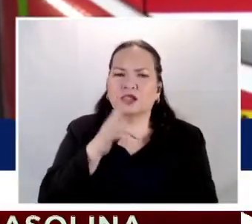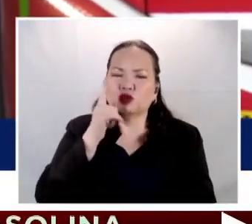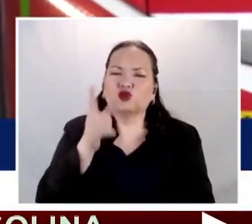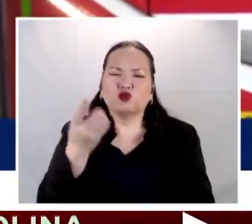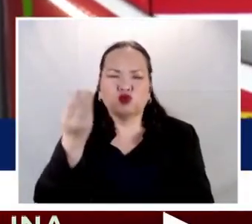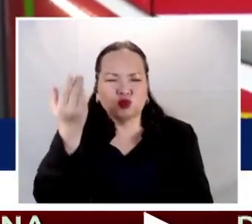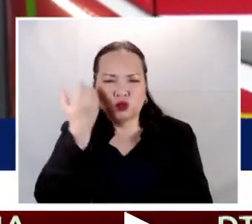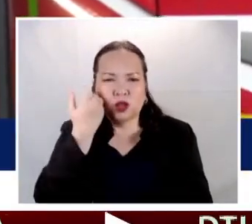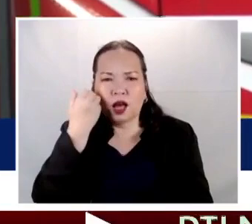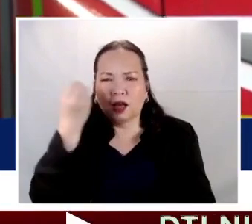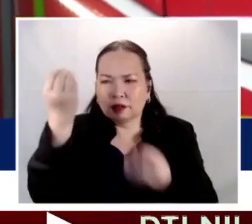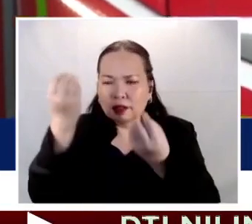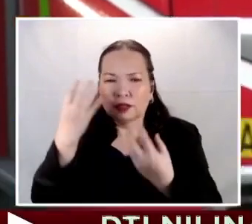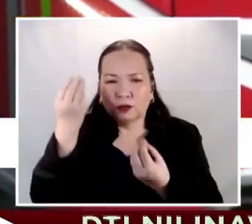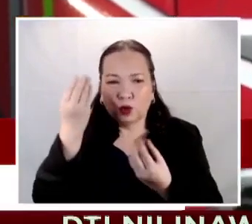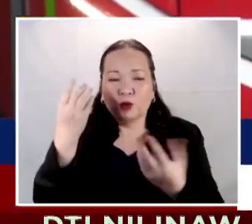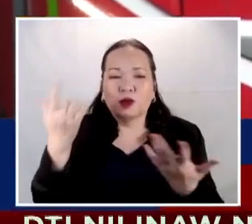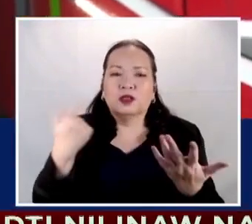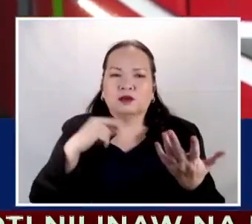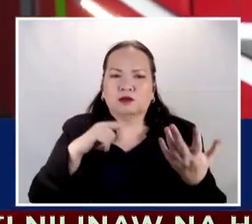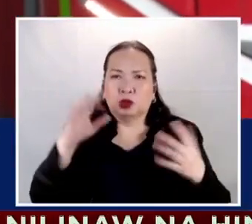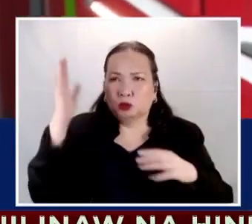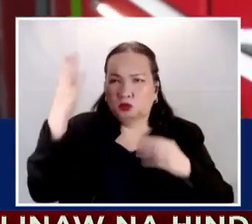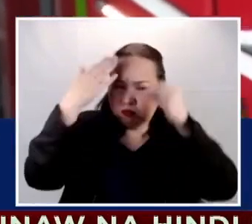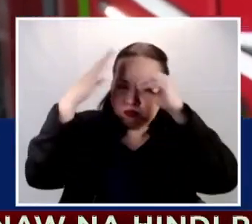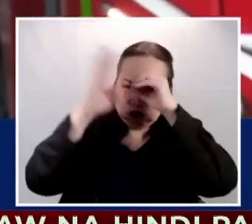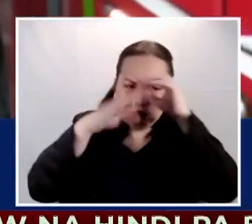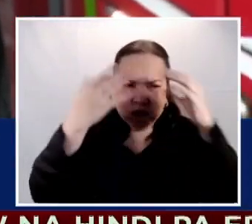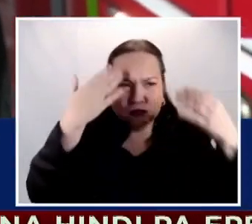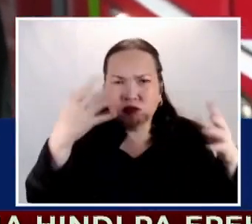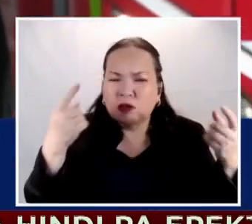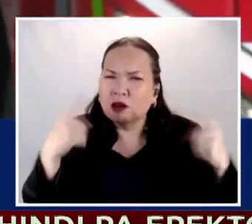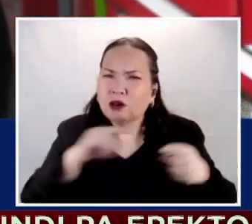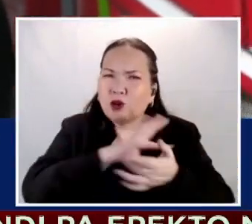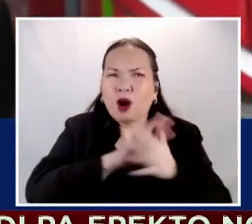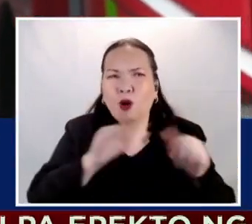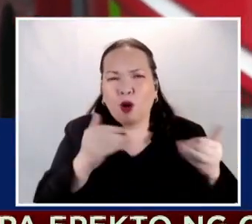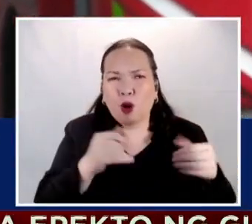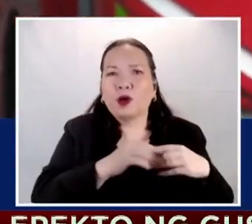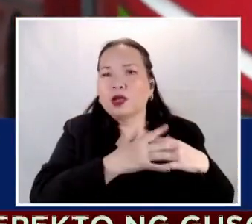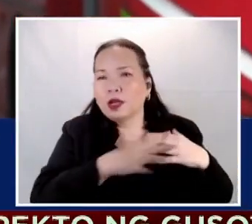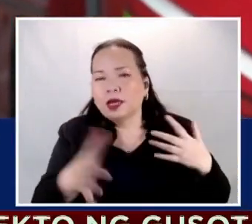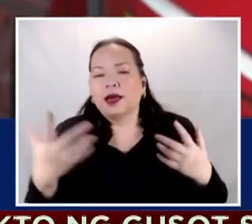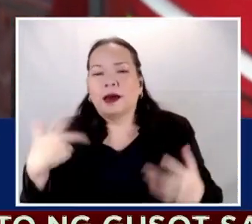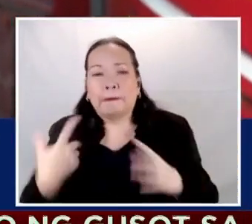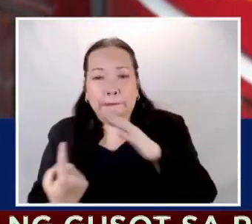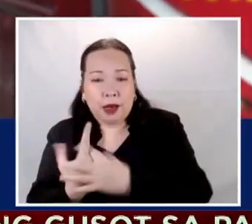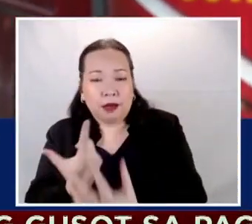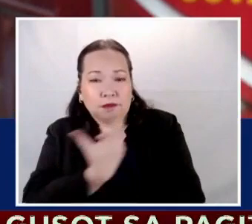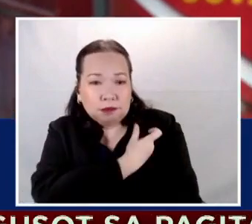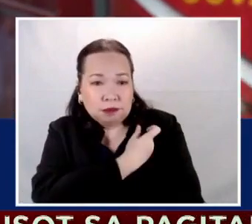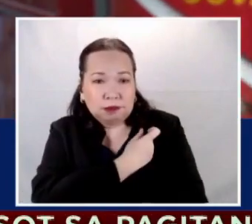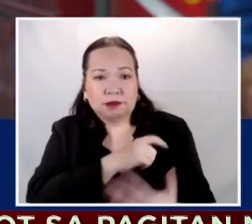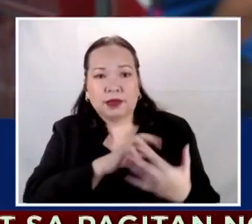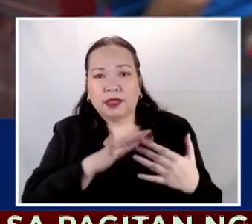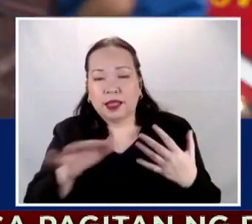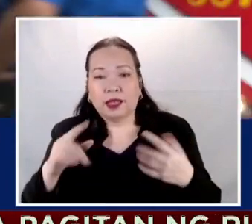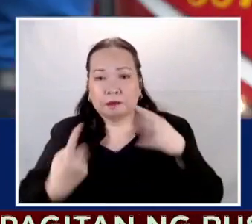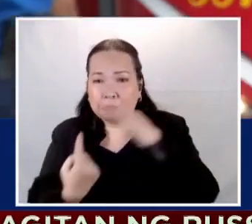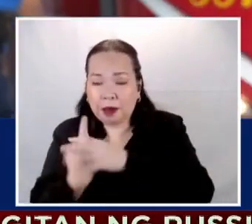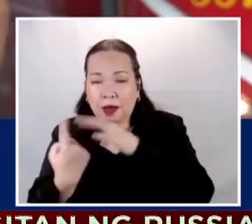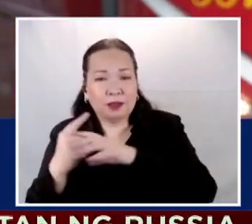sa COVID-19 hanggang sa magkaroon ng mga mas ligtas na bakuna at ang pagsulpot ng mga nakababahalang variants, hindi